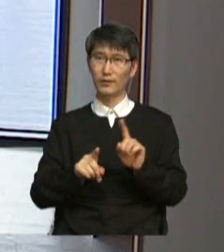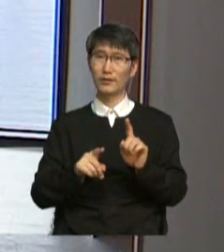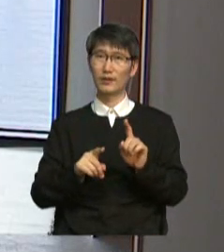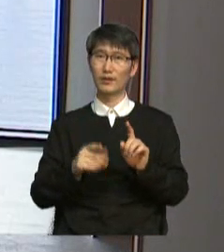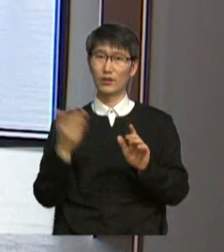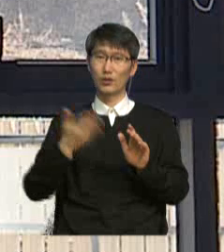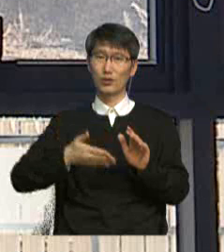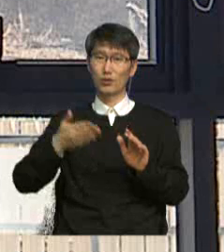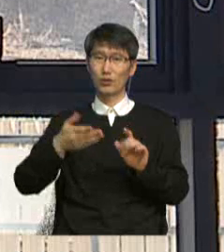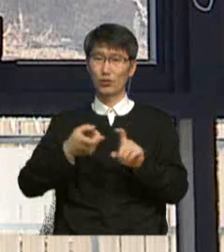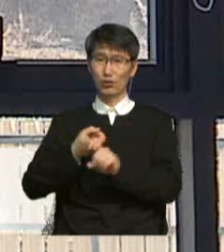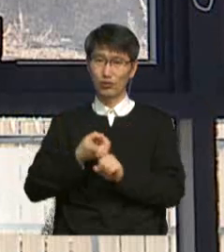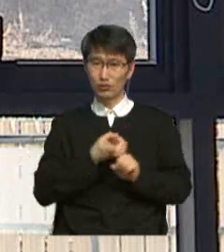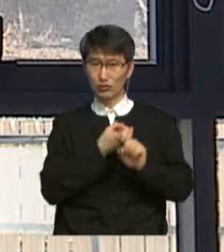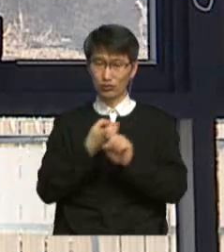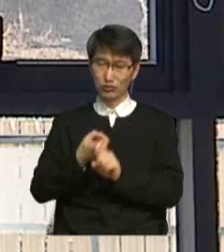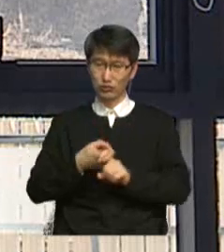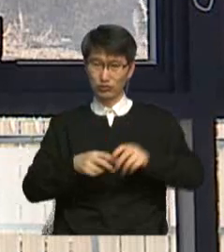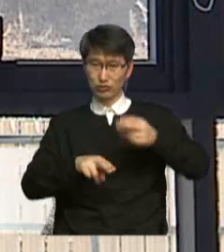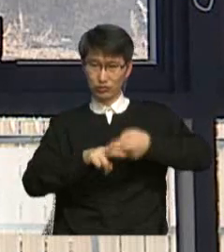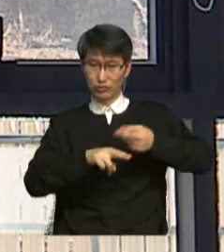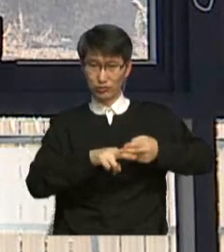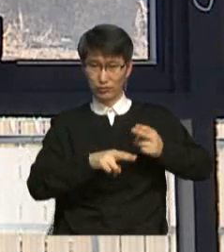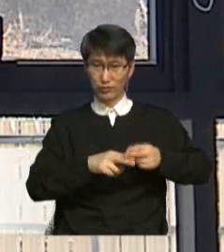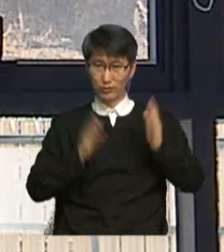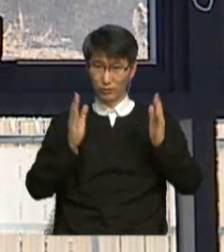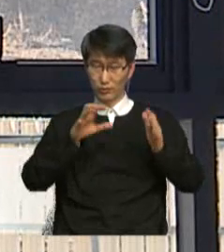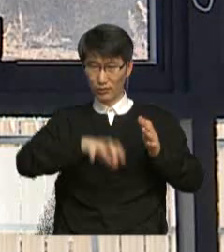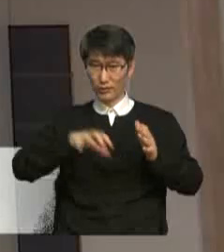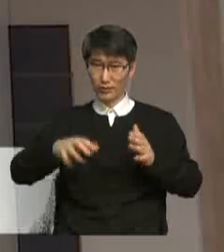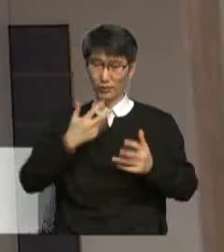비영리기구 공유 오피스와 중앙주거복지지원센터,